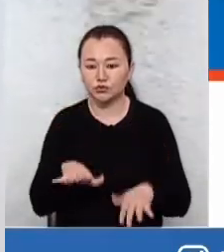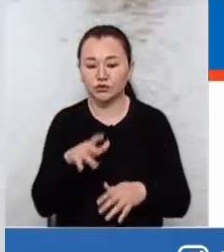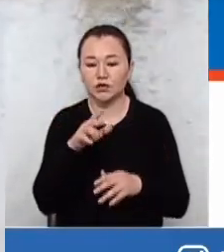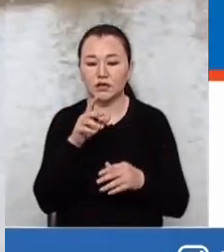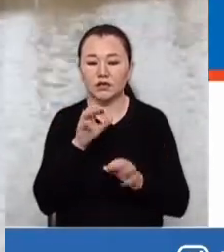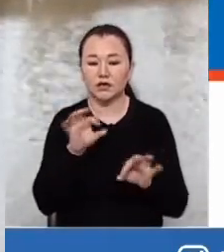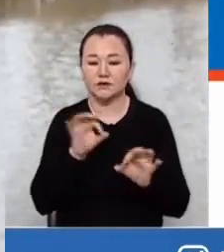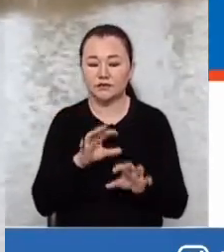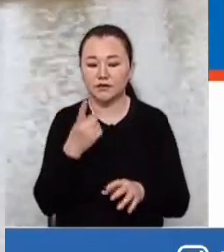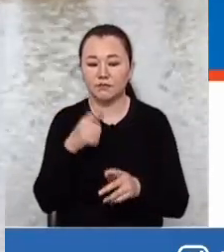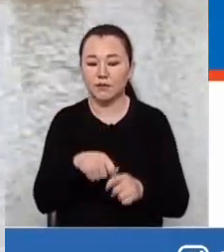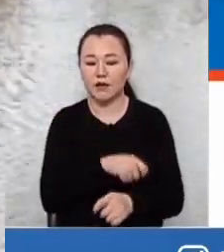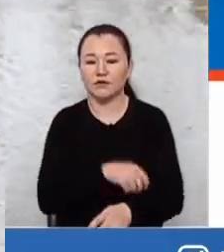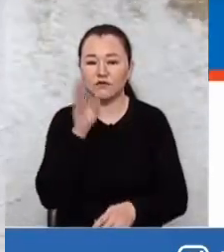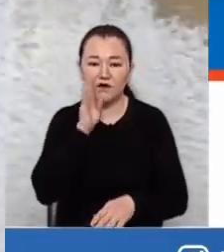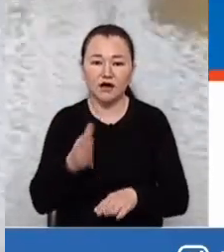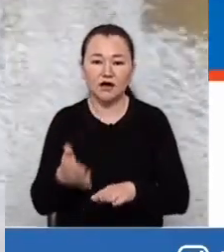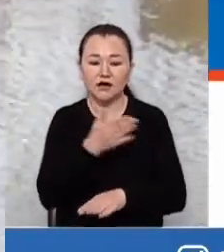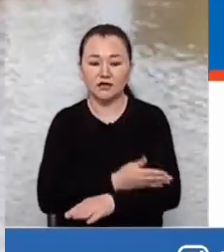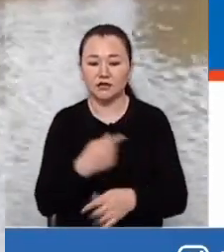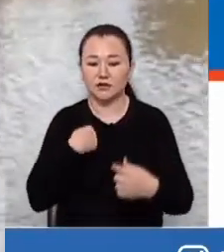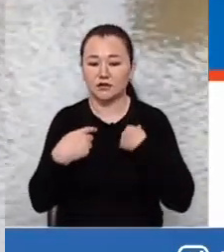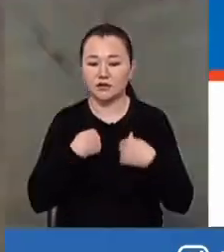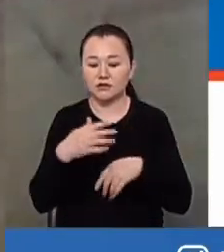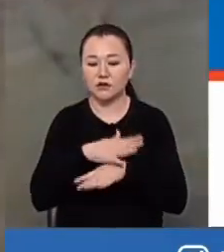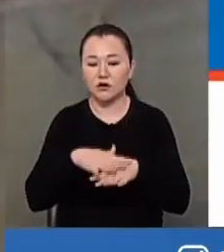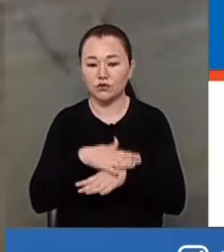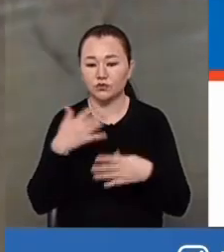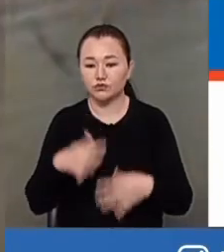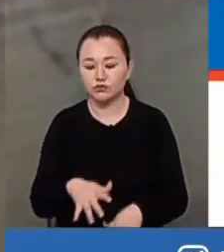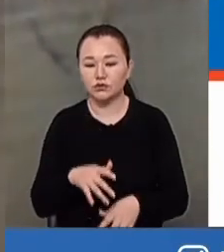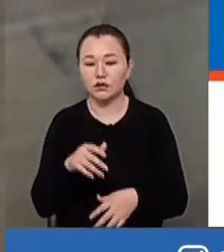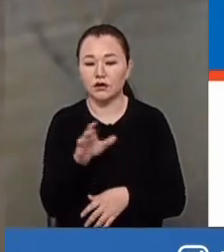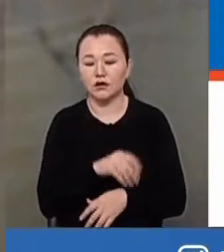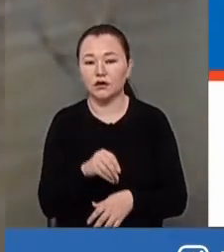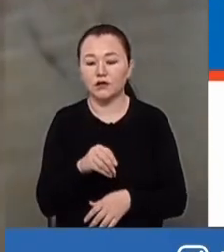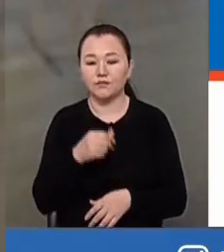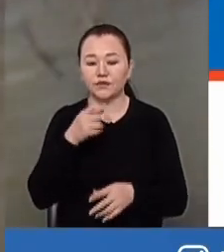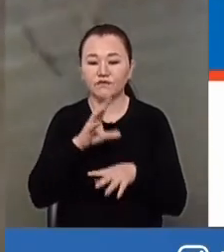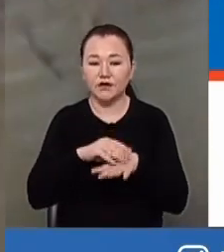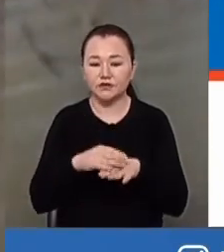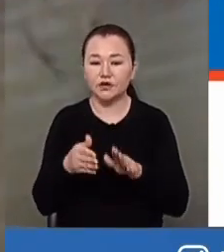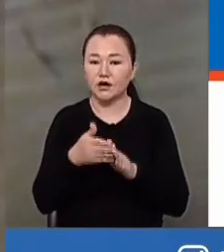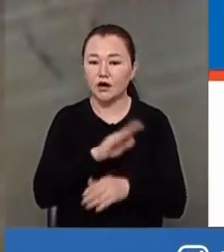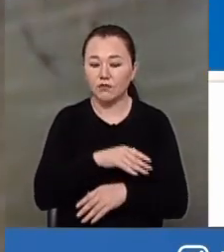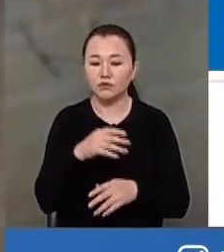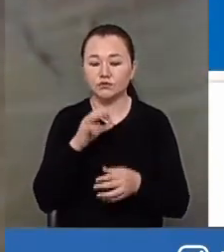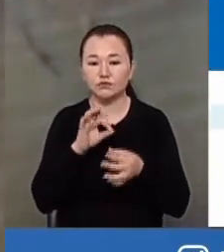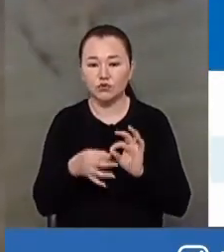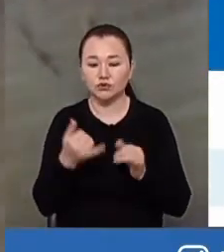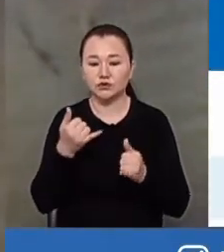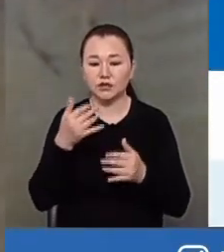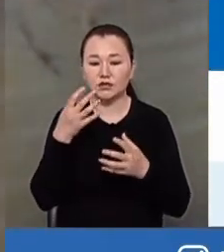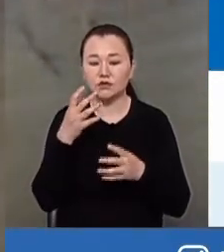деңгейінің биыл 1 метрге дейін көтерілгені халықты әбігерге салды дейді тұрғын. Замерзает, получается. Кешке үйге қайтарда қиын, қазір түн